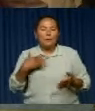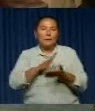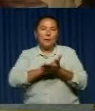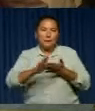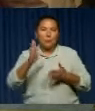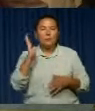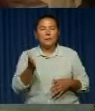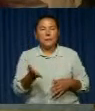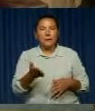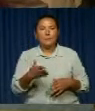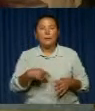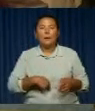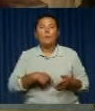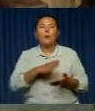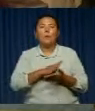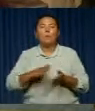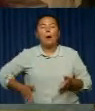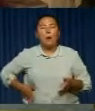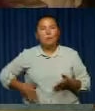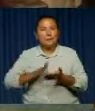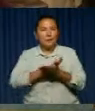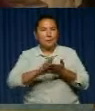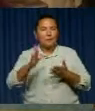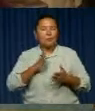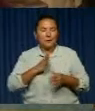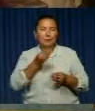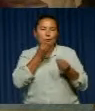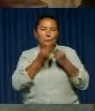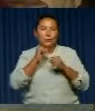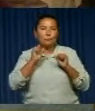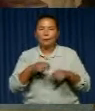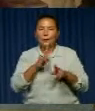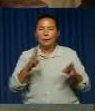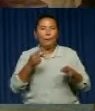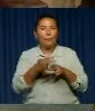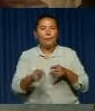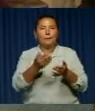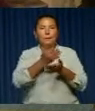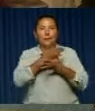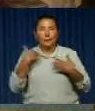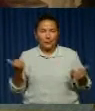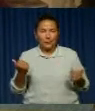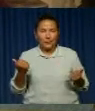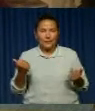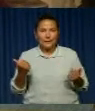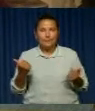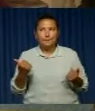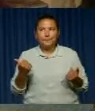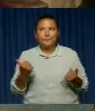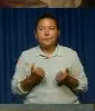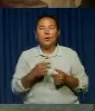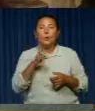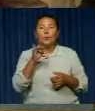болса, бауырыңыз таза болса, күнделікті жеуге оның ешқандай мен ер адамдарға бір ұсынар едім құйрық